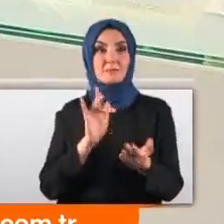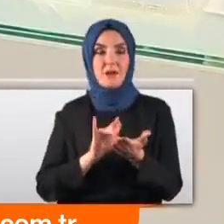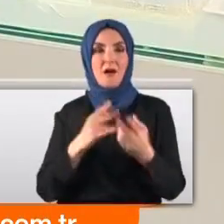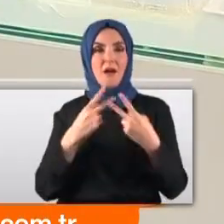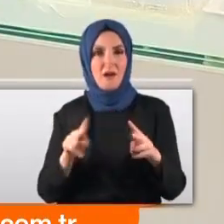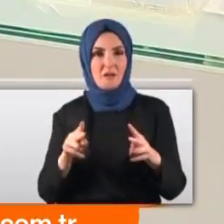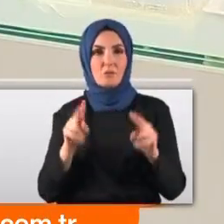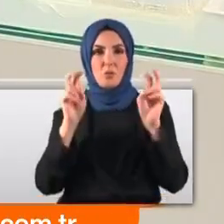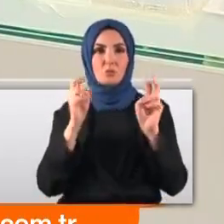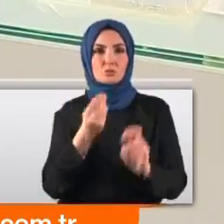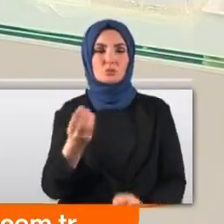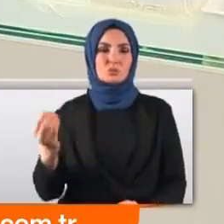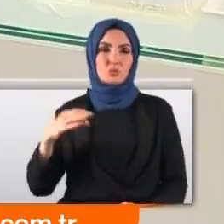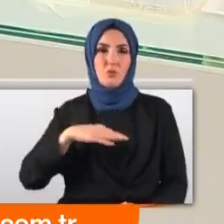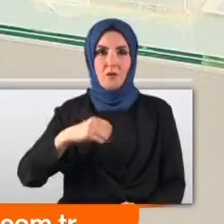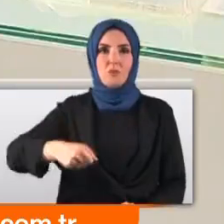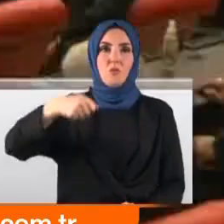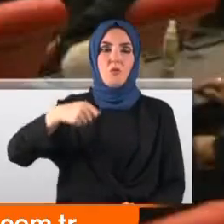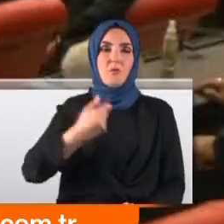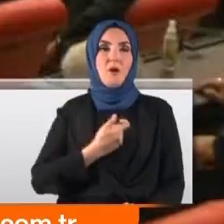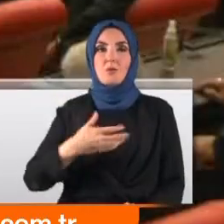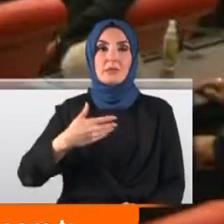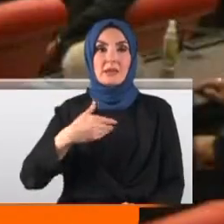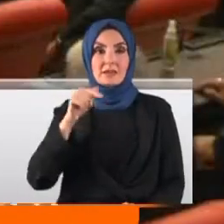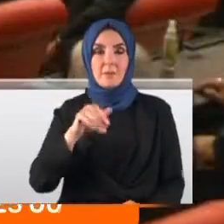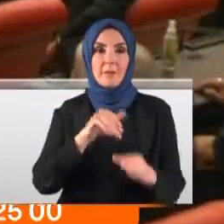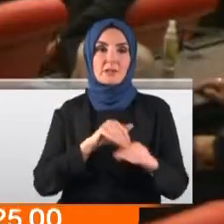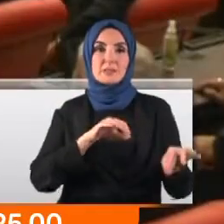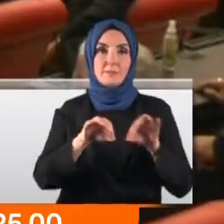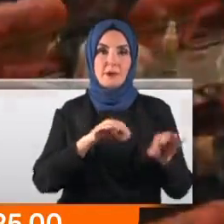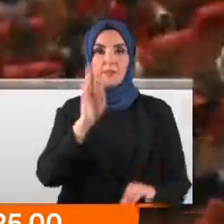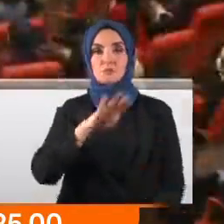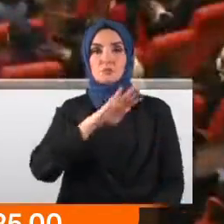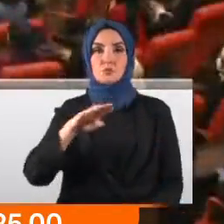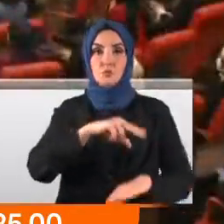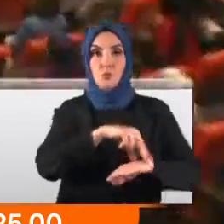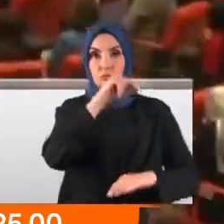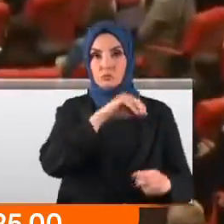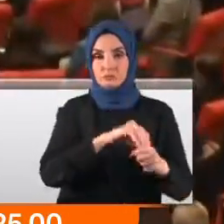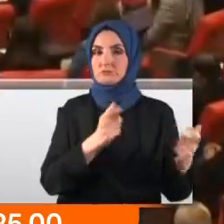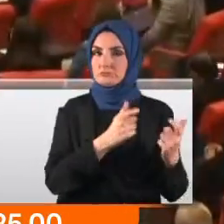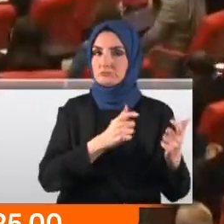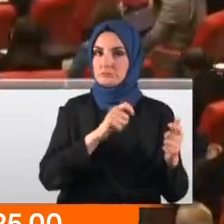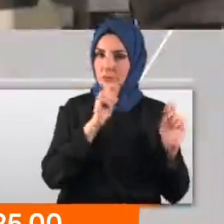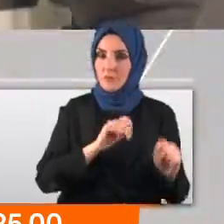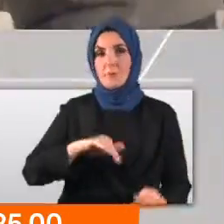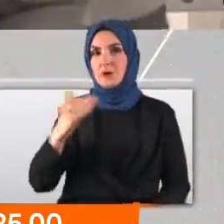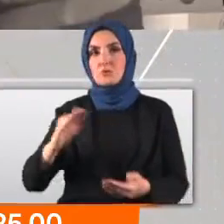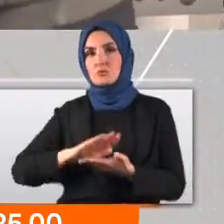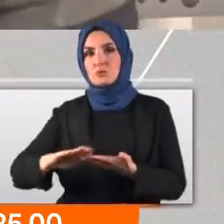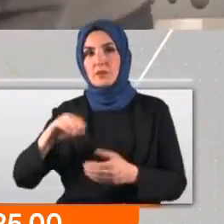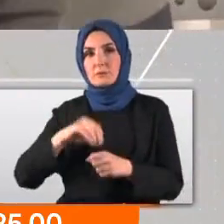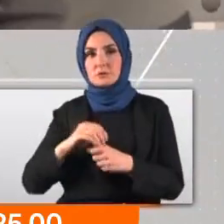başlığın yer aldığı torba yasa teklifi Meclis Plan ve Bütçe Komisyonu'nda görüşülürken bir başka düzenleme içinde düğmeye basıldı.